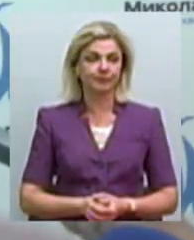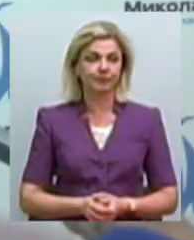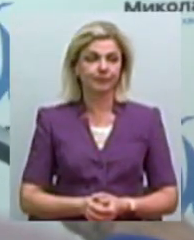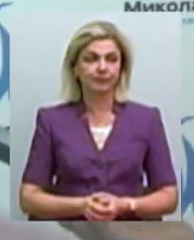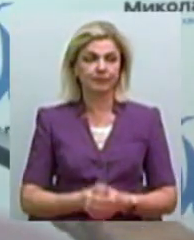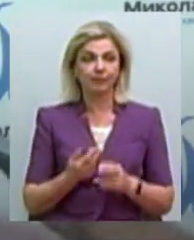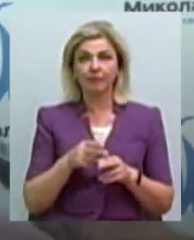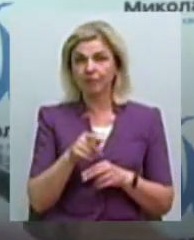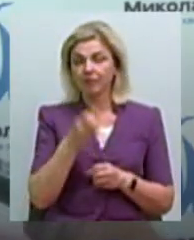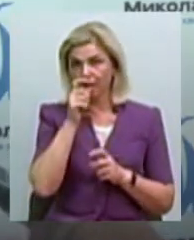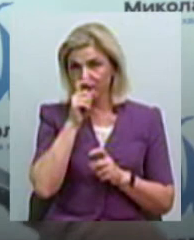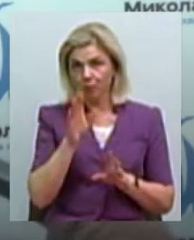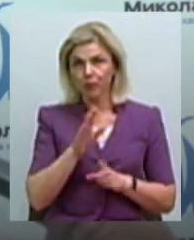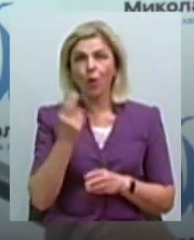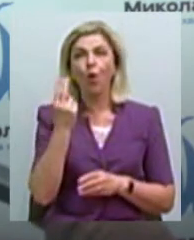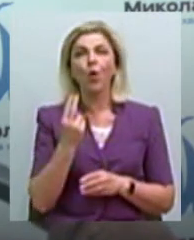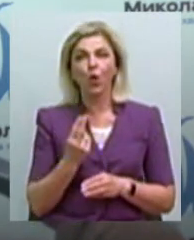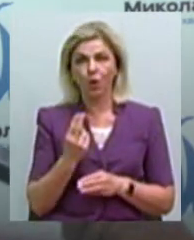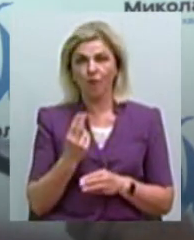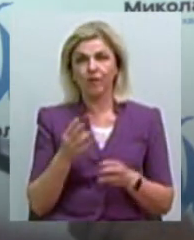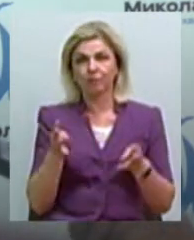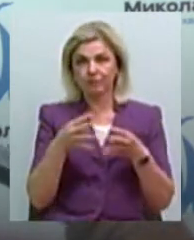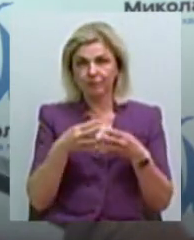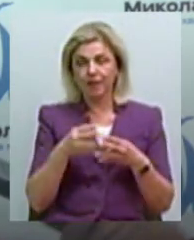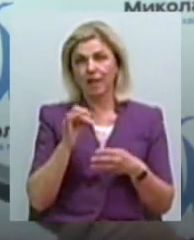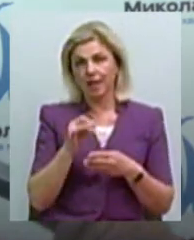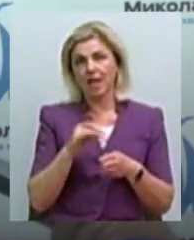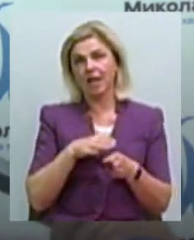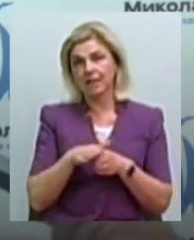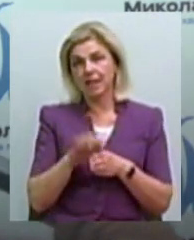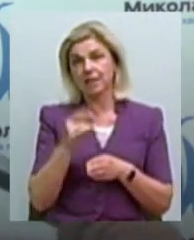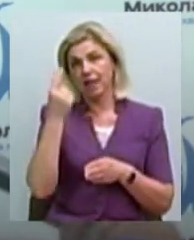гама, і ідея, і реалізація.